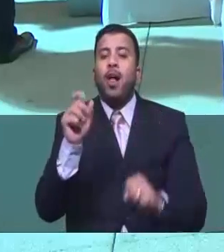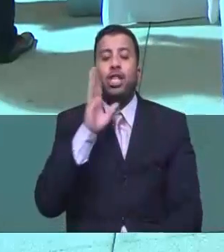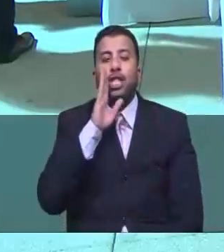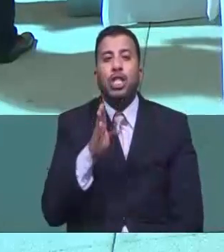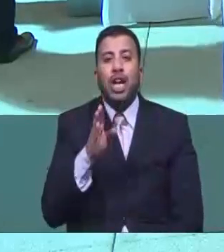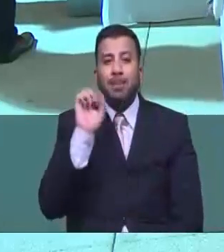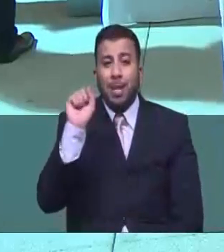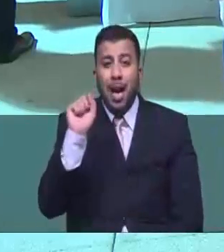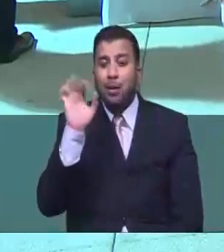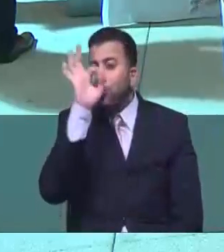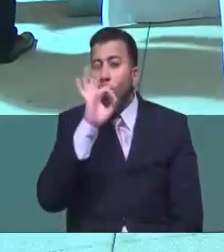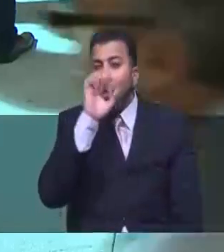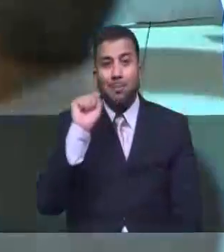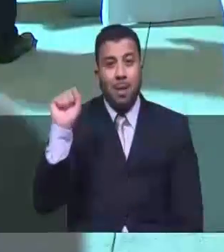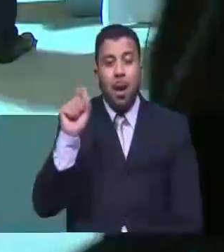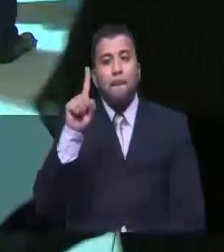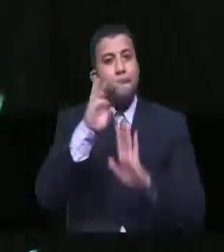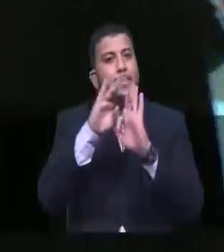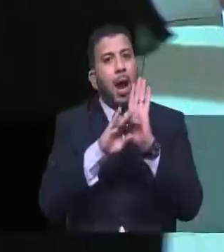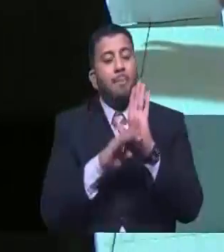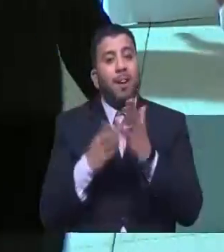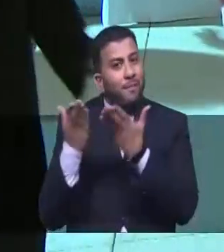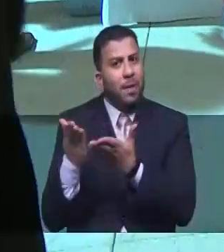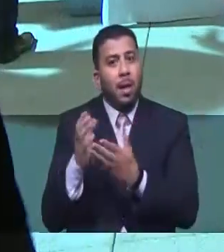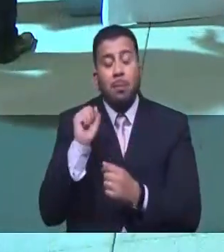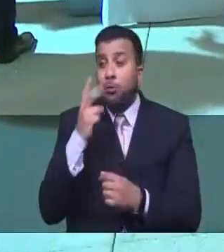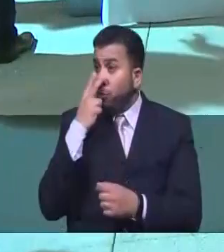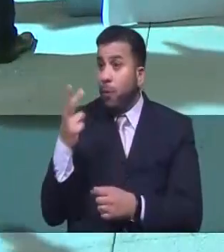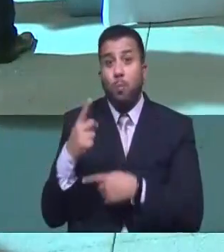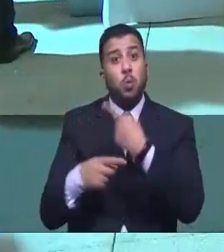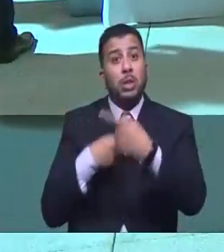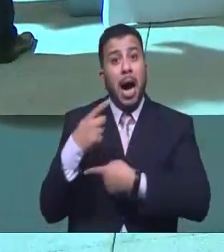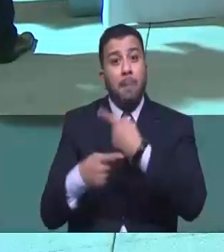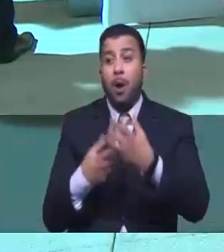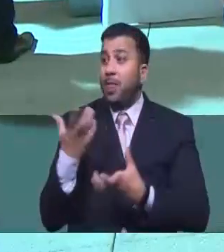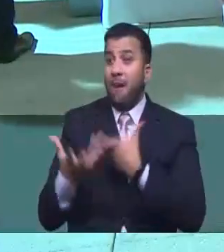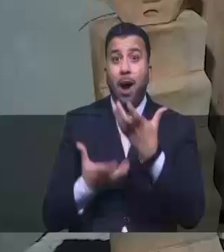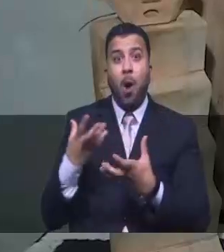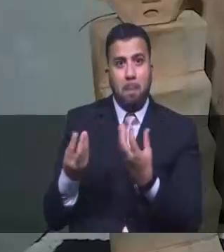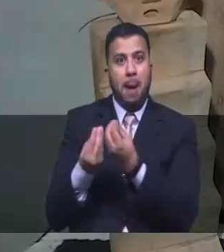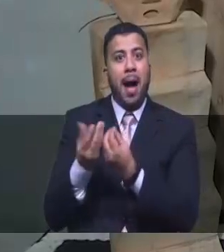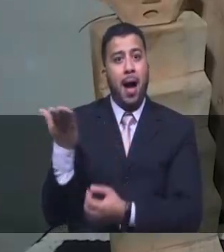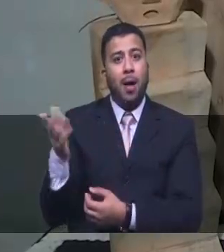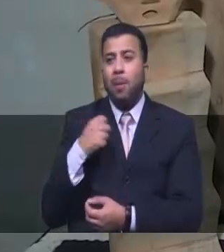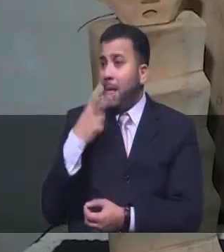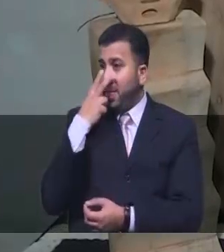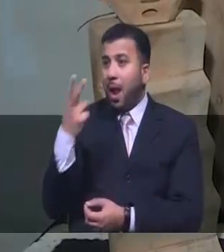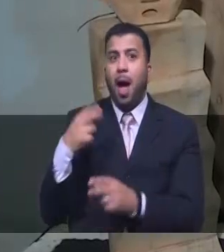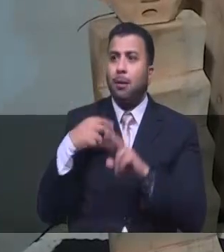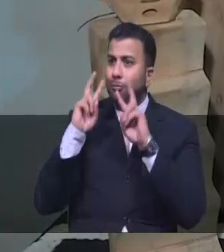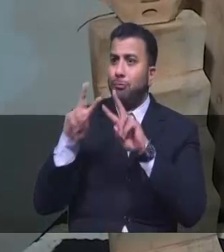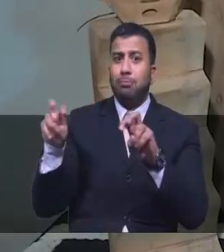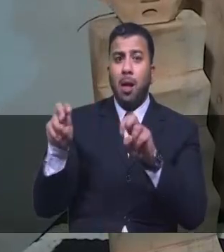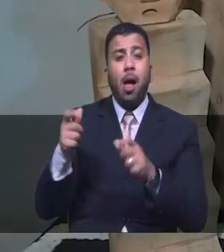حافل بالفعاليات والأنشطة والبرامج التي تستحق المتابعة والتفاعل معها والاطلاع عليها،